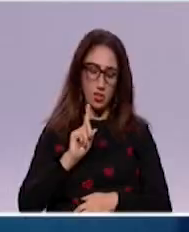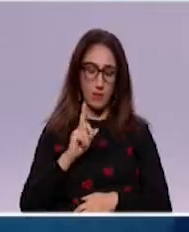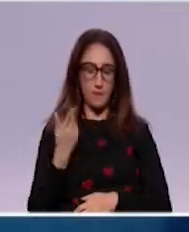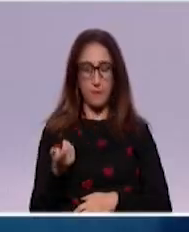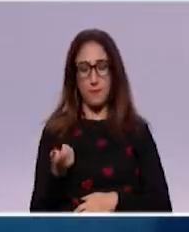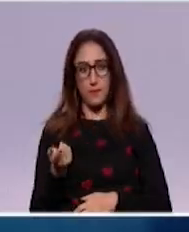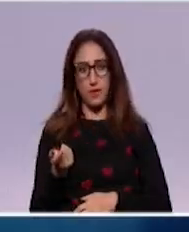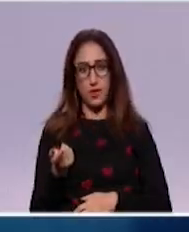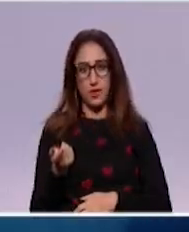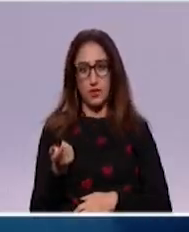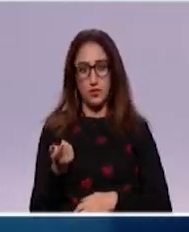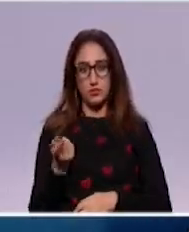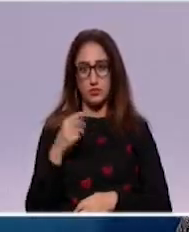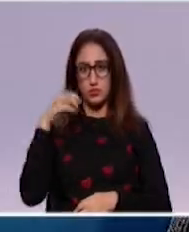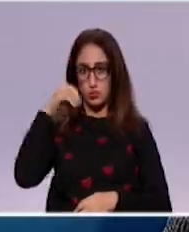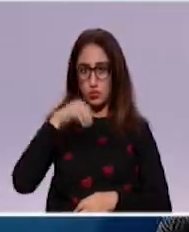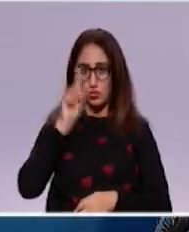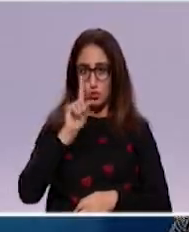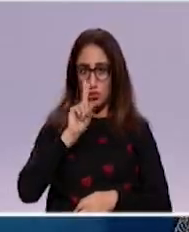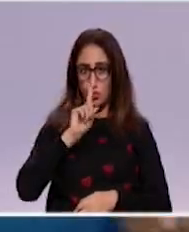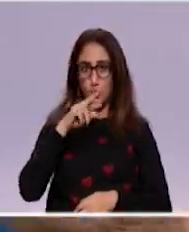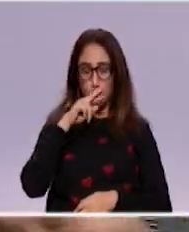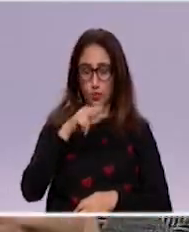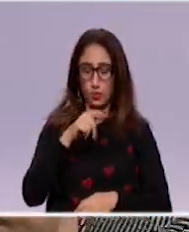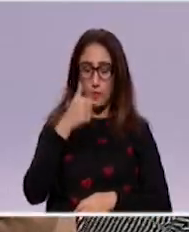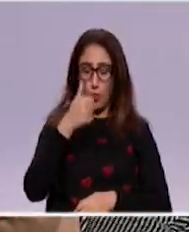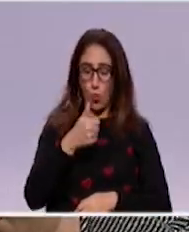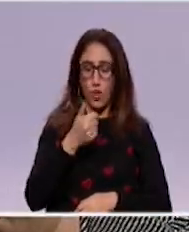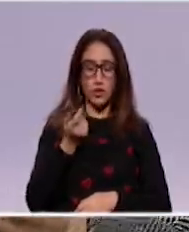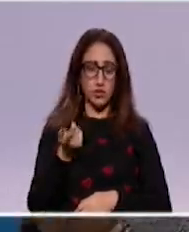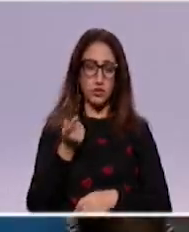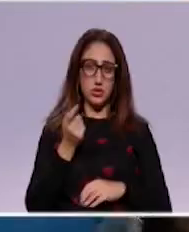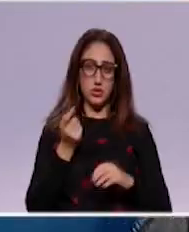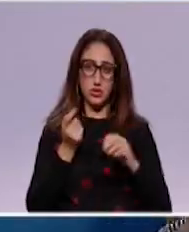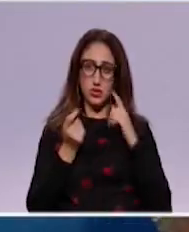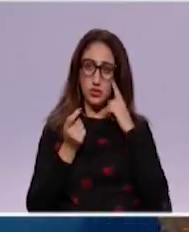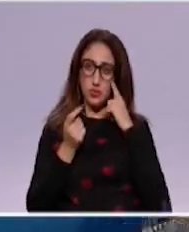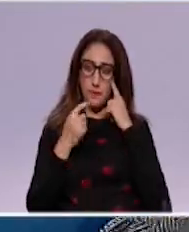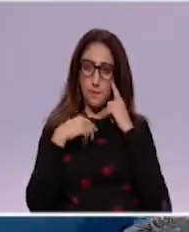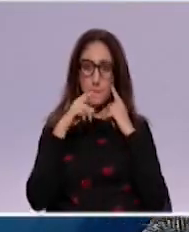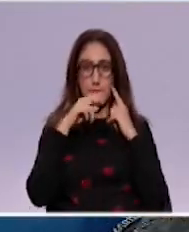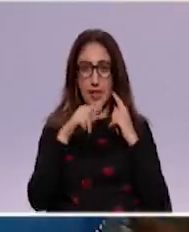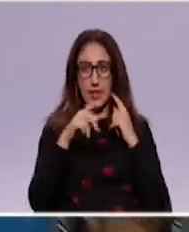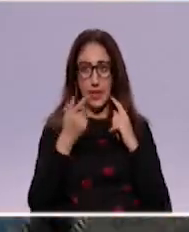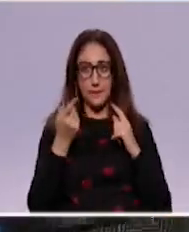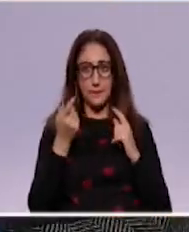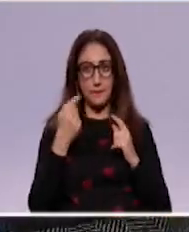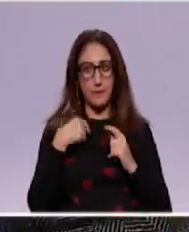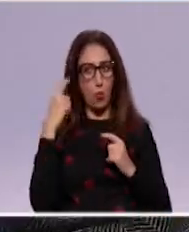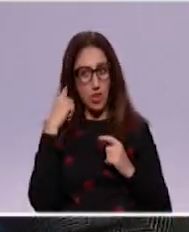المزيكا من المعادلة لكن في الكلام يعني انا بسمع كلام ما اقدرش ادخله